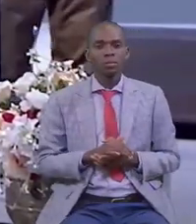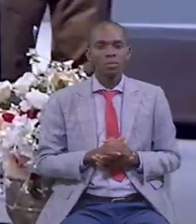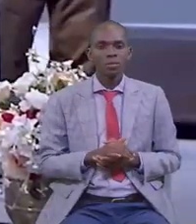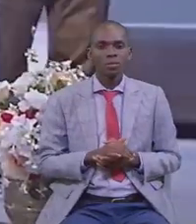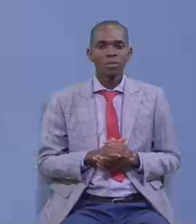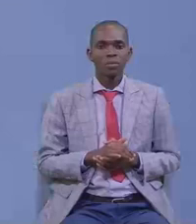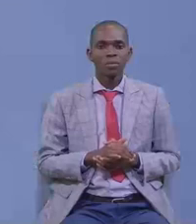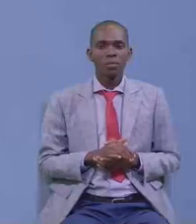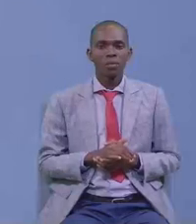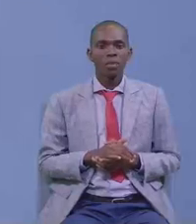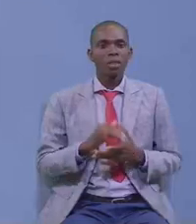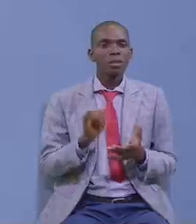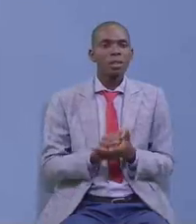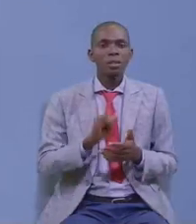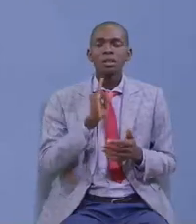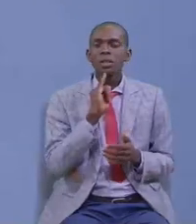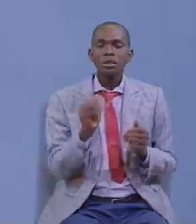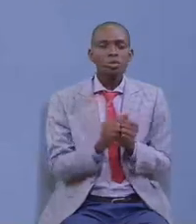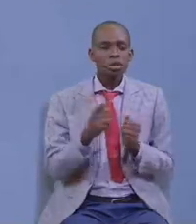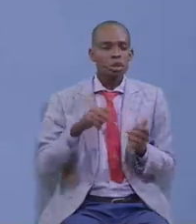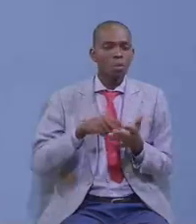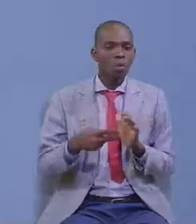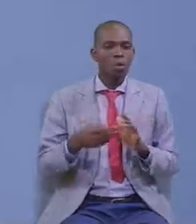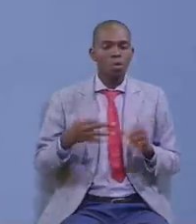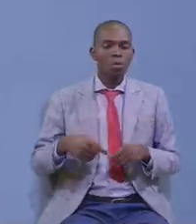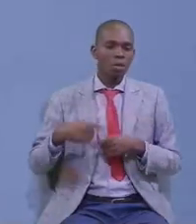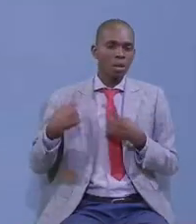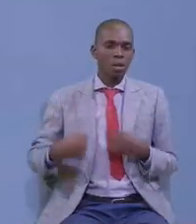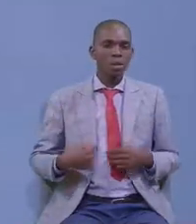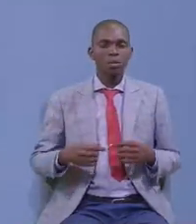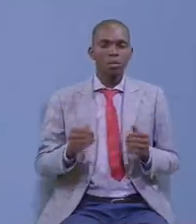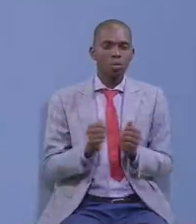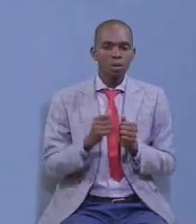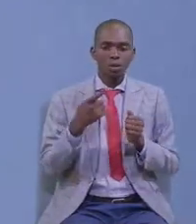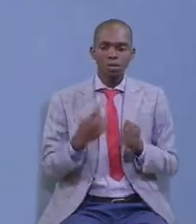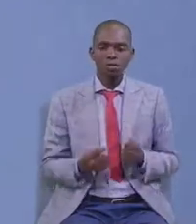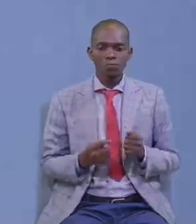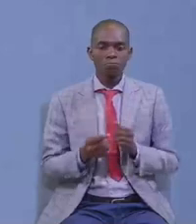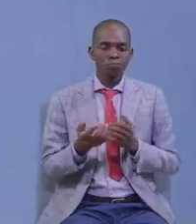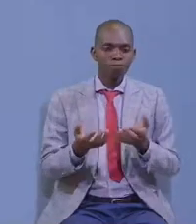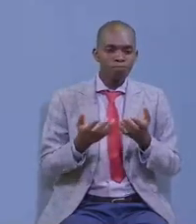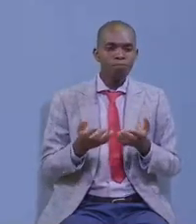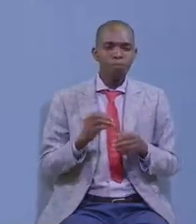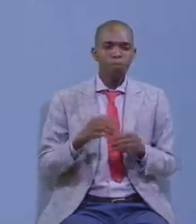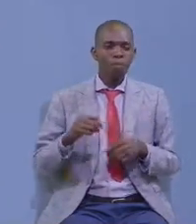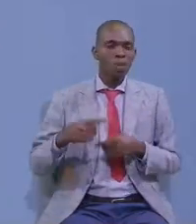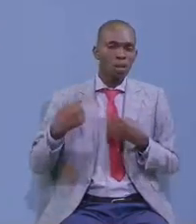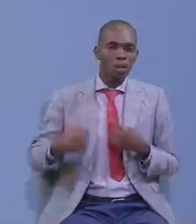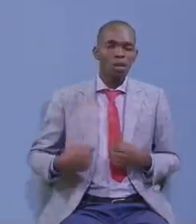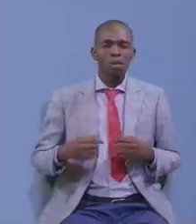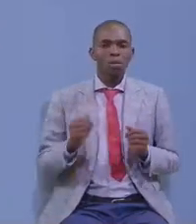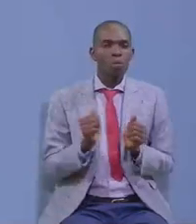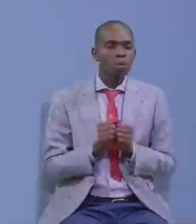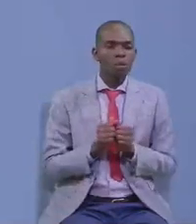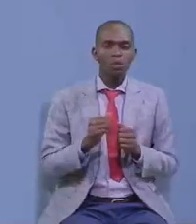Avec objectif de cœur, avec l'intention dans le cœur, avec Christ au-dedans de toi,